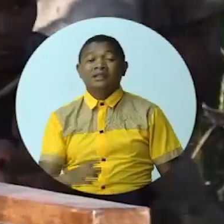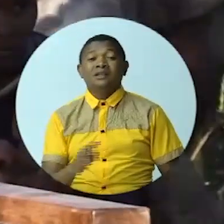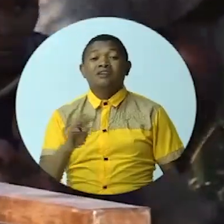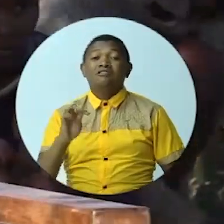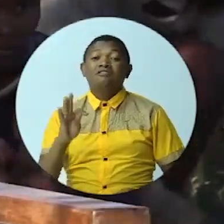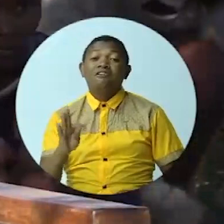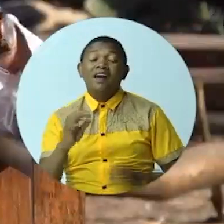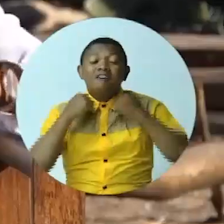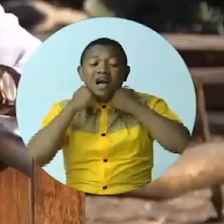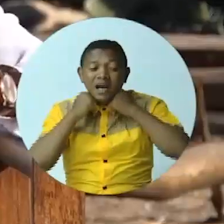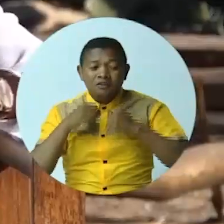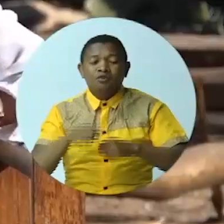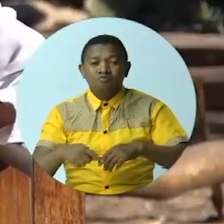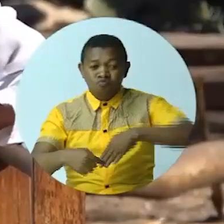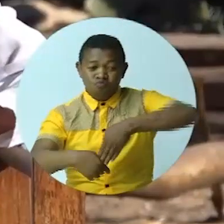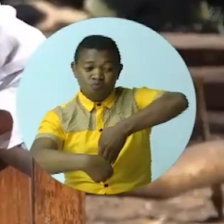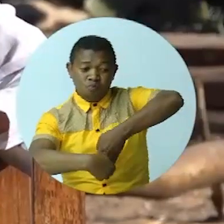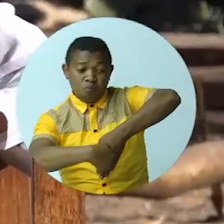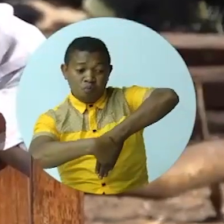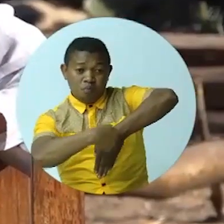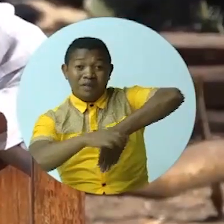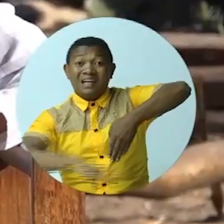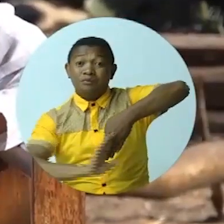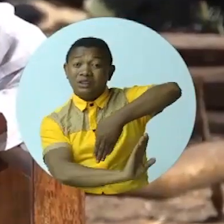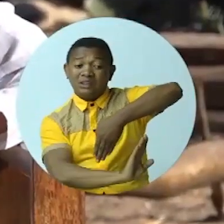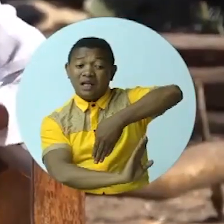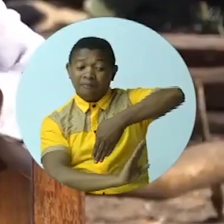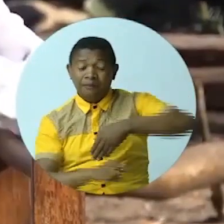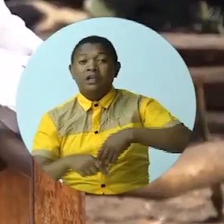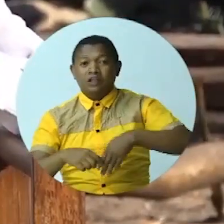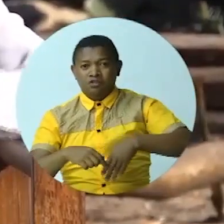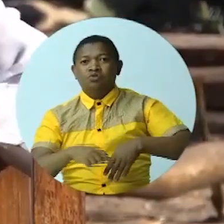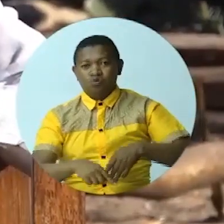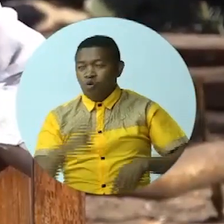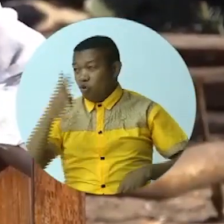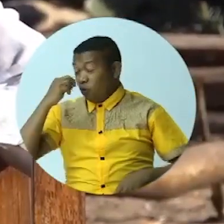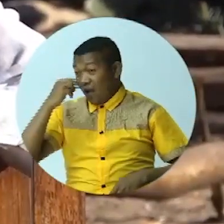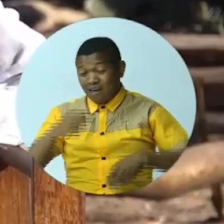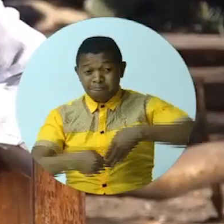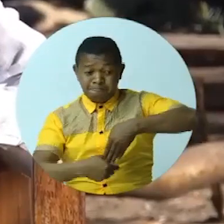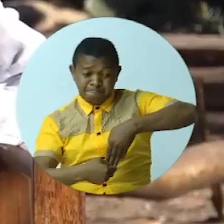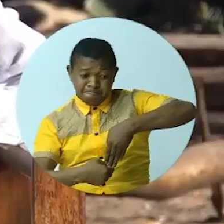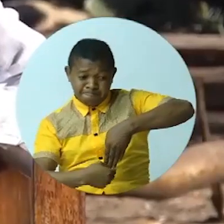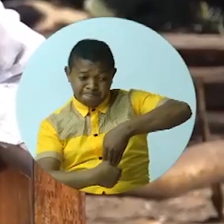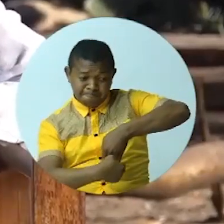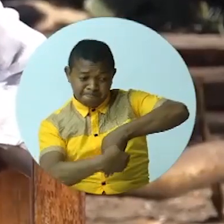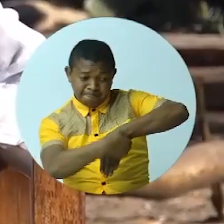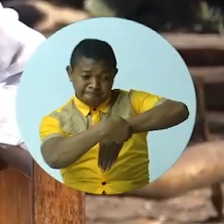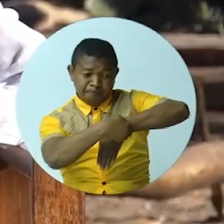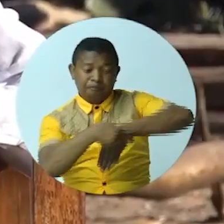vita amin'io mampitoy any vangaindrano a sy taolany aro io isika Aty atsimo zany a